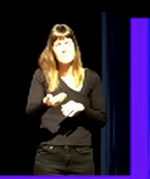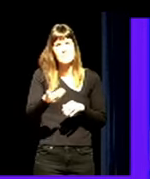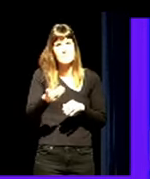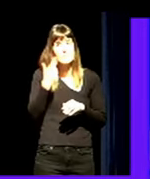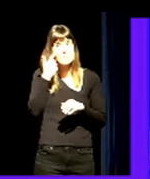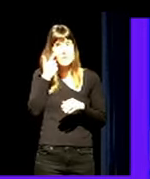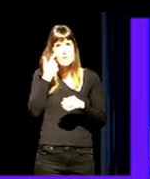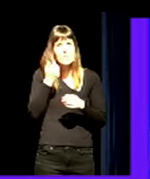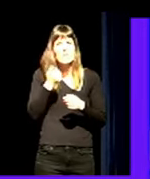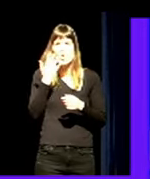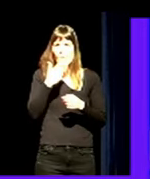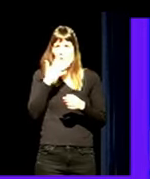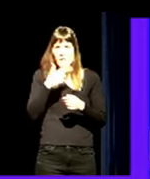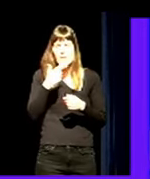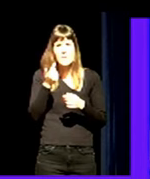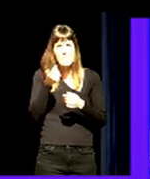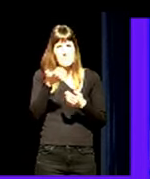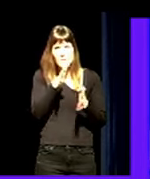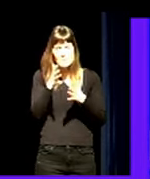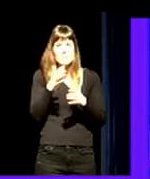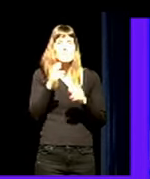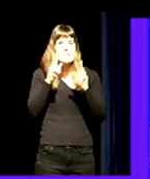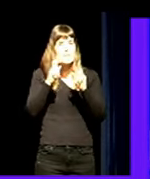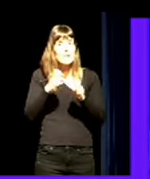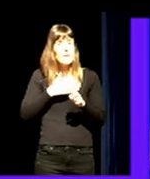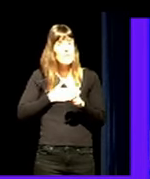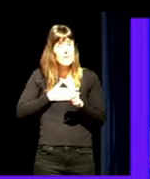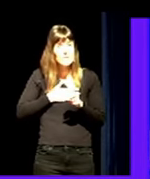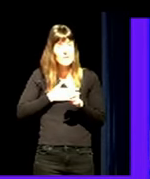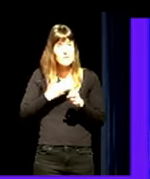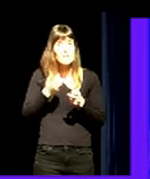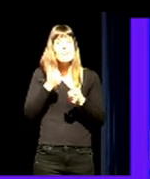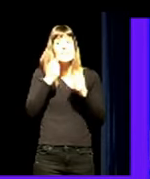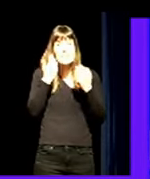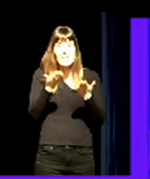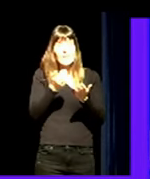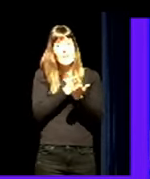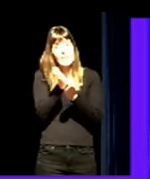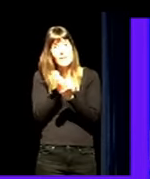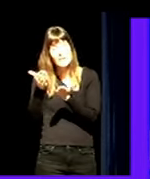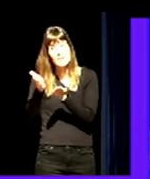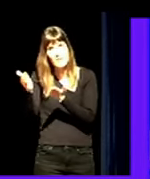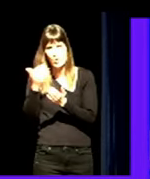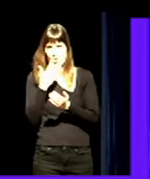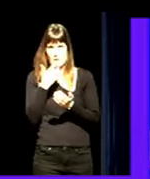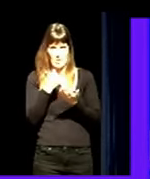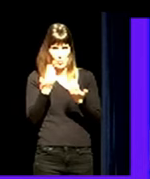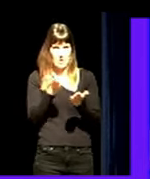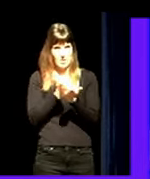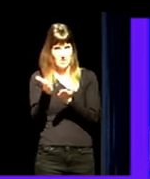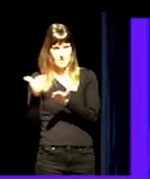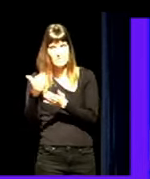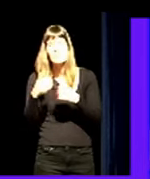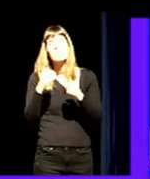ikusteraztea, jakitea, zer egiten duten, nolmuritzen diren, gero guk jakiteko, zen motazgarako alternatiba emotxu. Gare, uste dut, hasieratik,